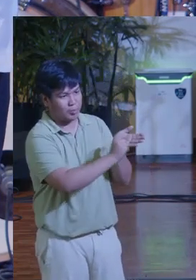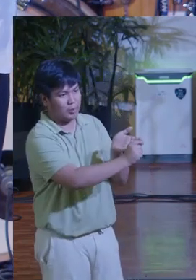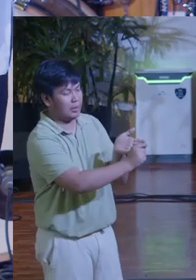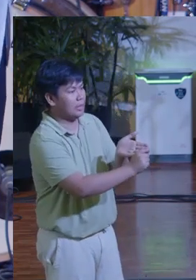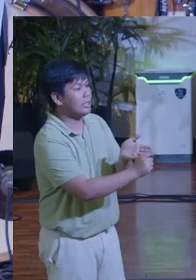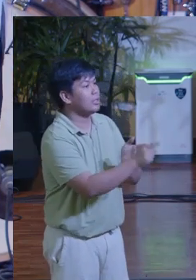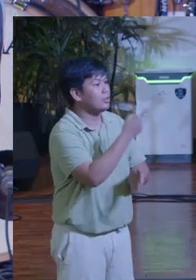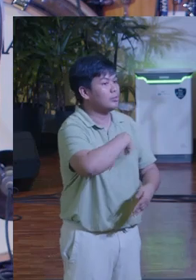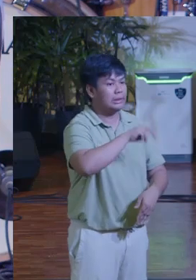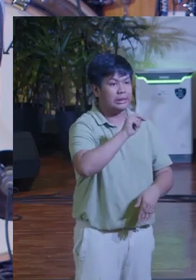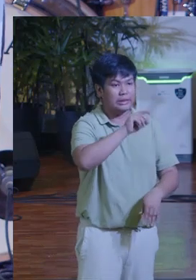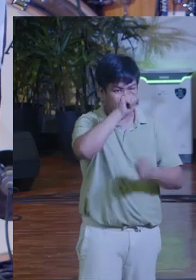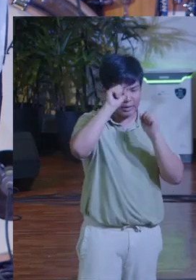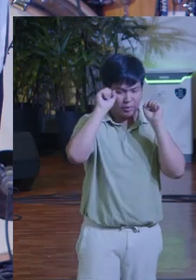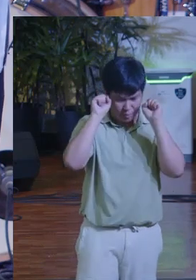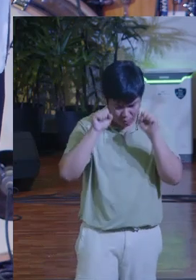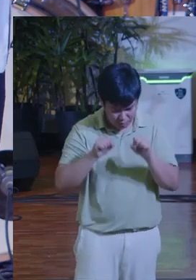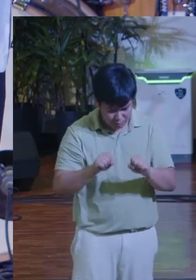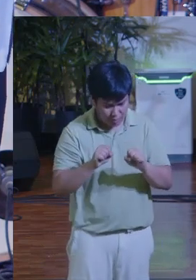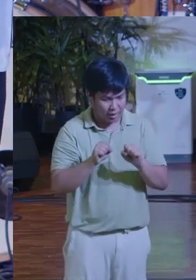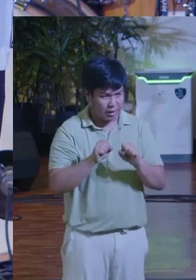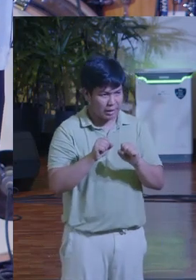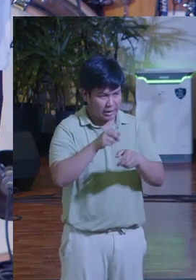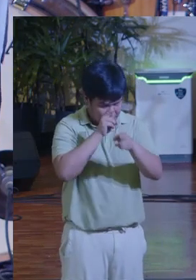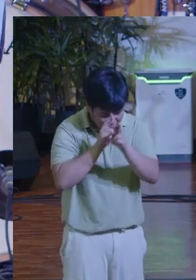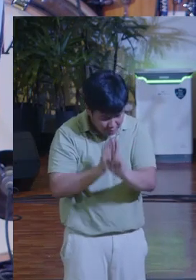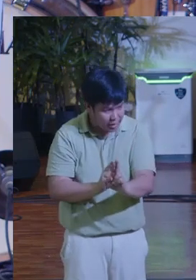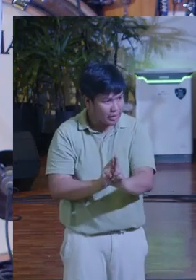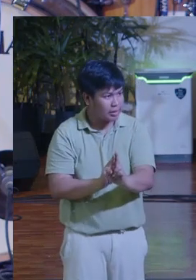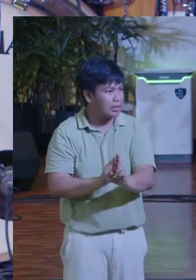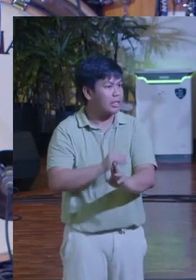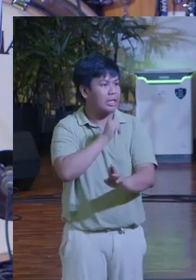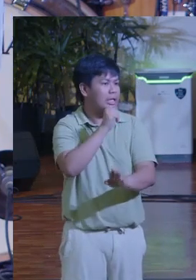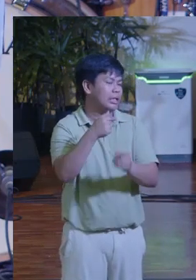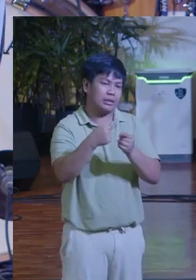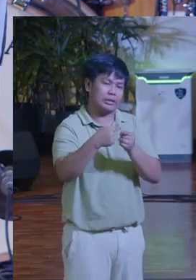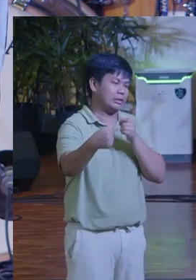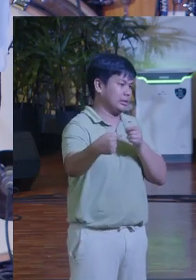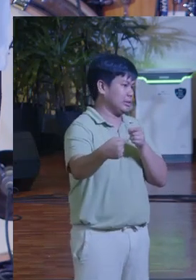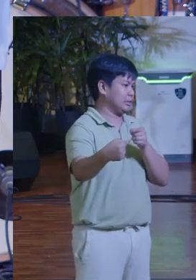nating sinusunod at hindi nilalabanan.